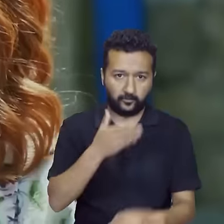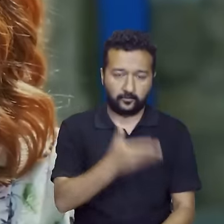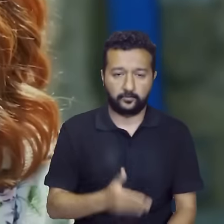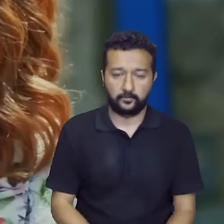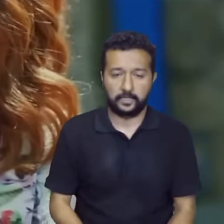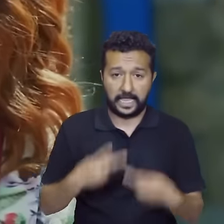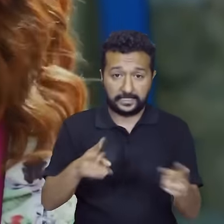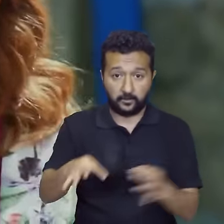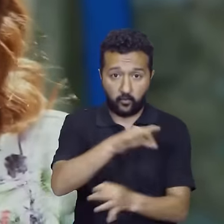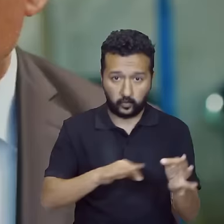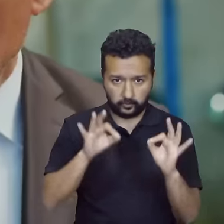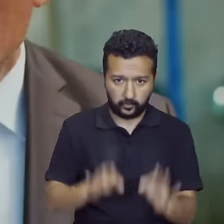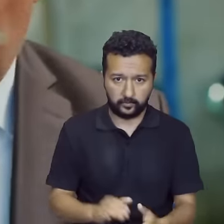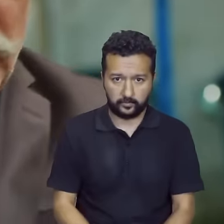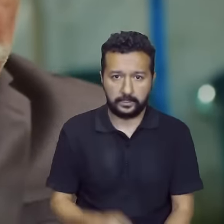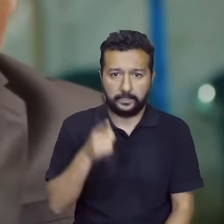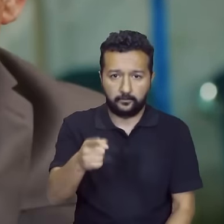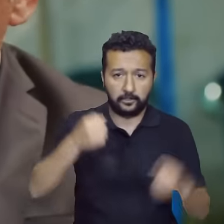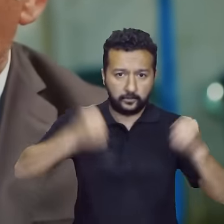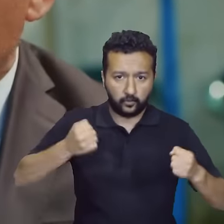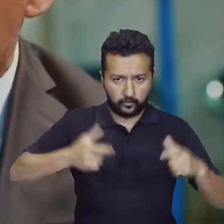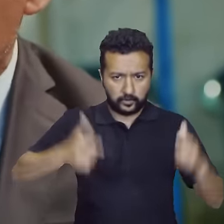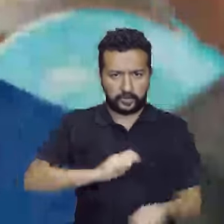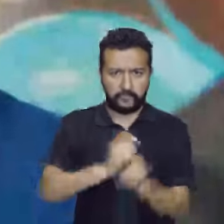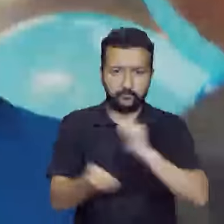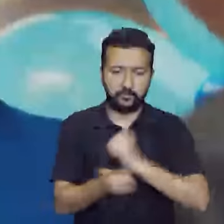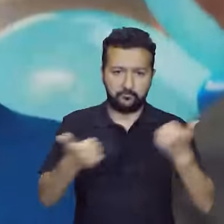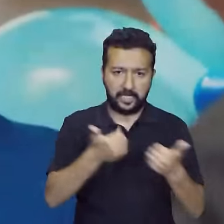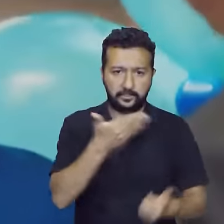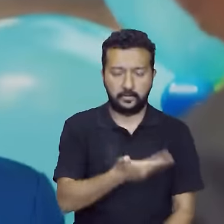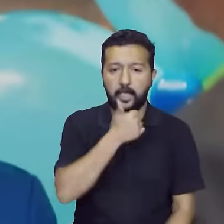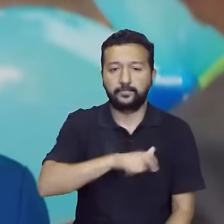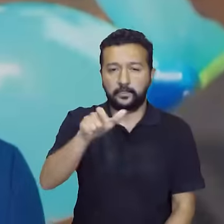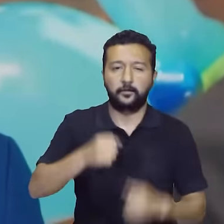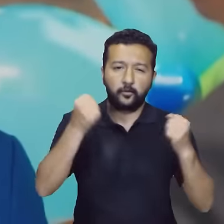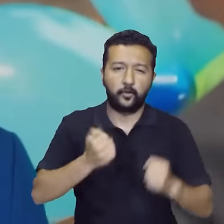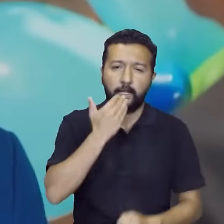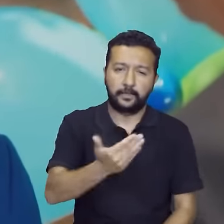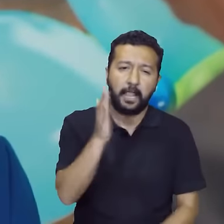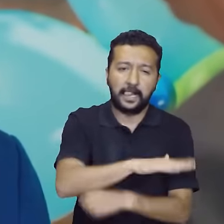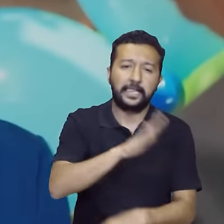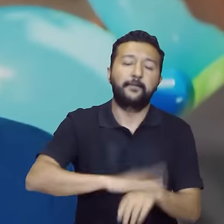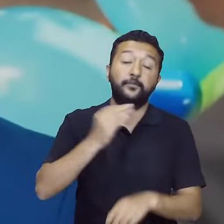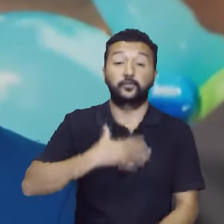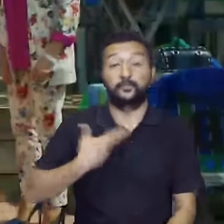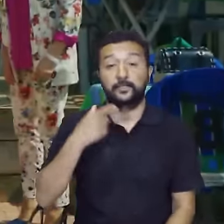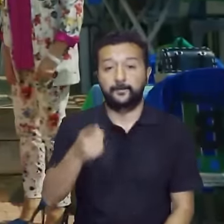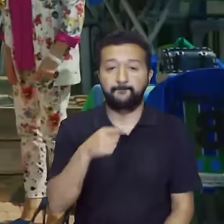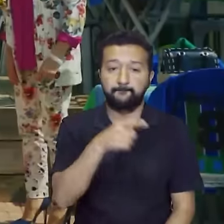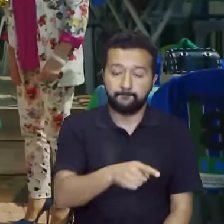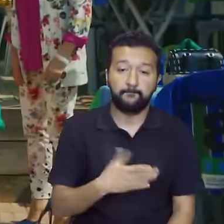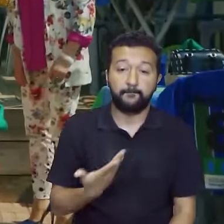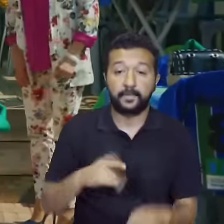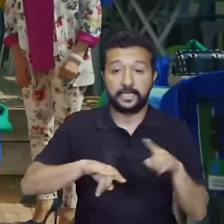organizasyonu. Açılış organizasyonu mu? Ya tribüne çevirmişsin burayı. Abi tribün deyip aşağılamazsak çok sevinirim.